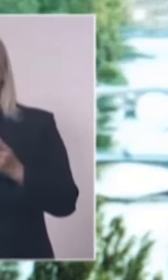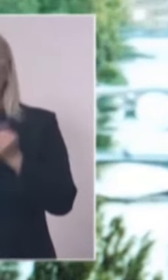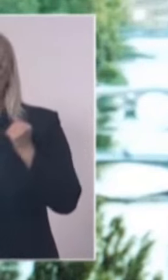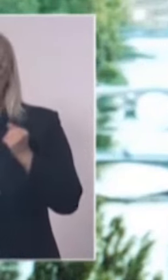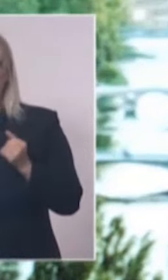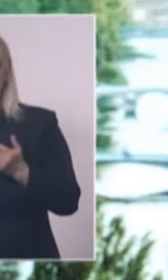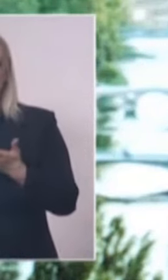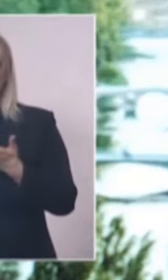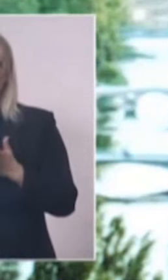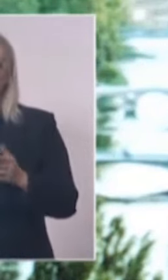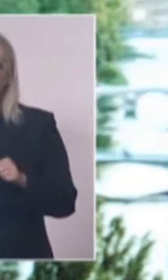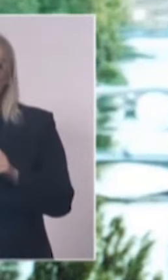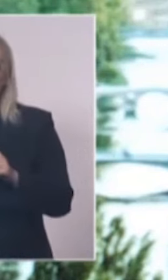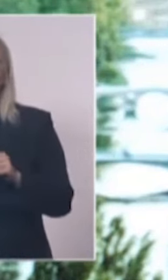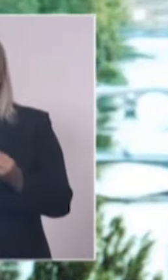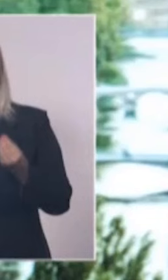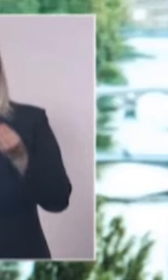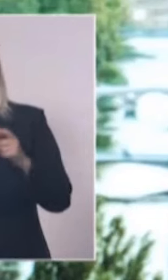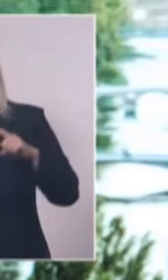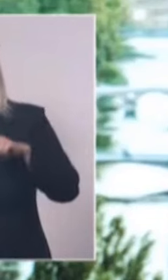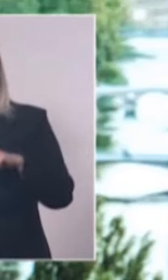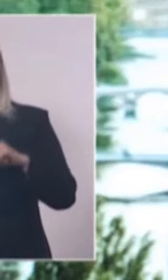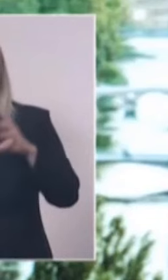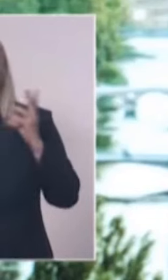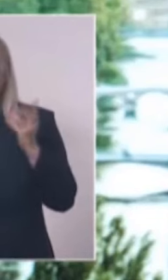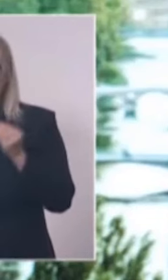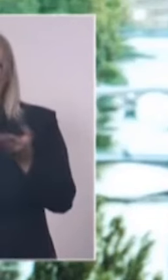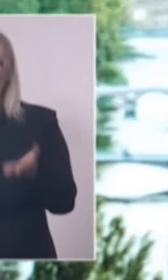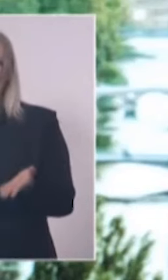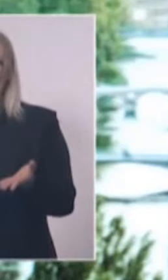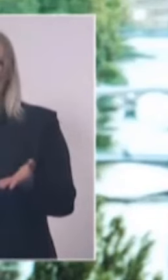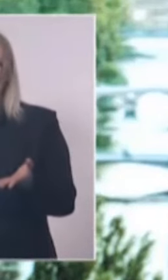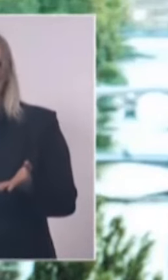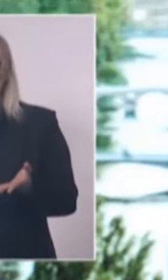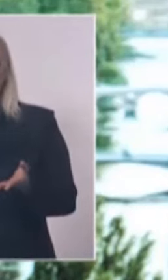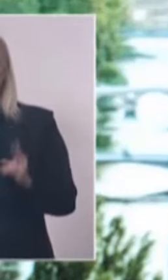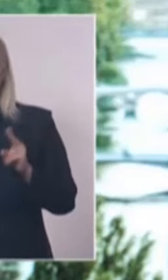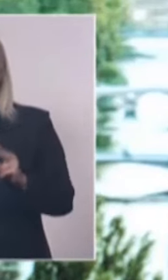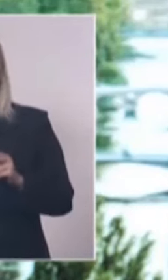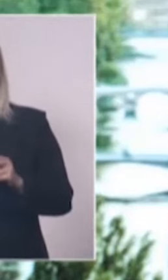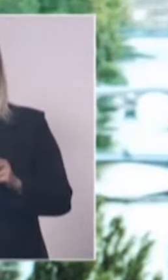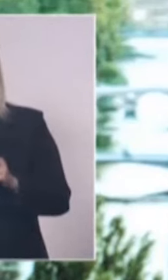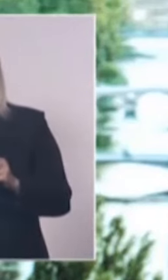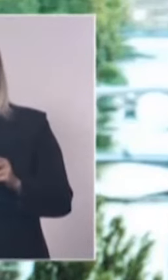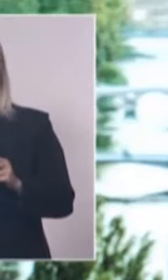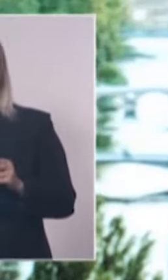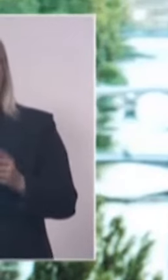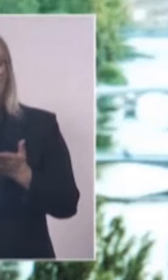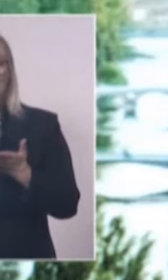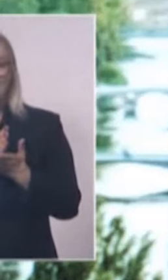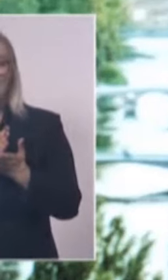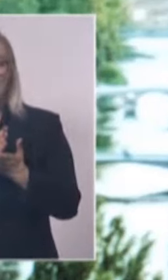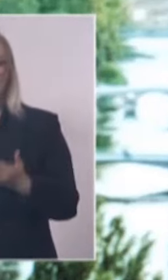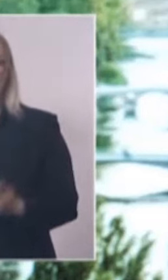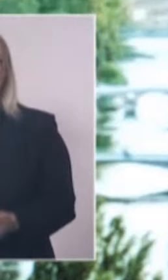дека ако направиме една убава синергија на се тоа за кое што зборував како одговор во вашето прашање, мислам дека ќе